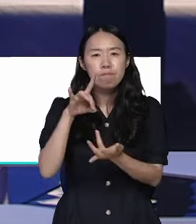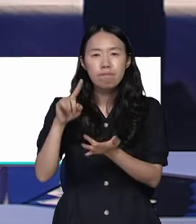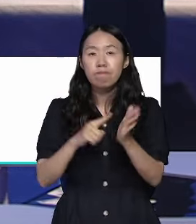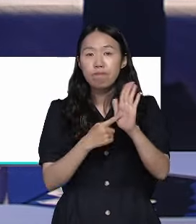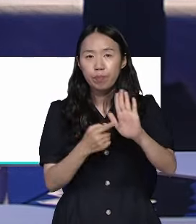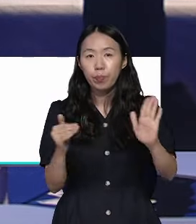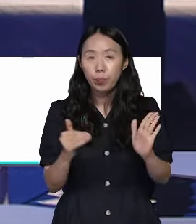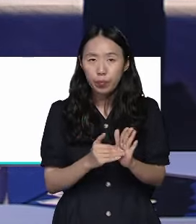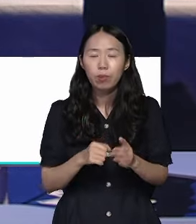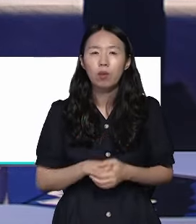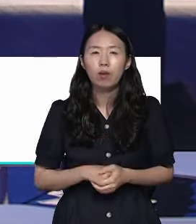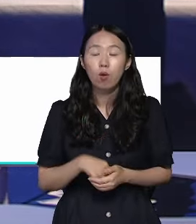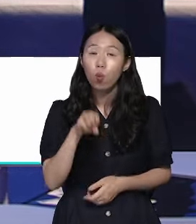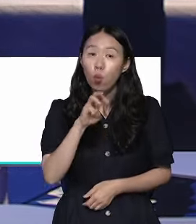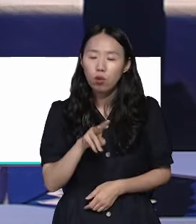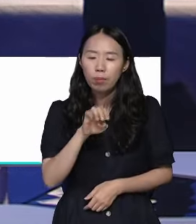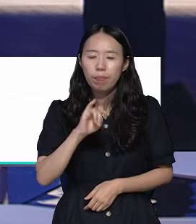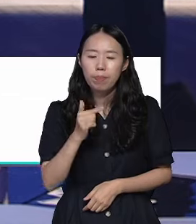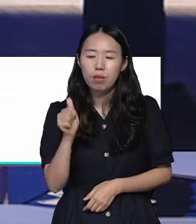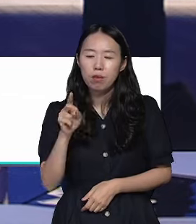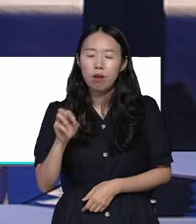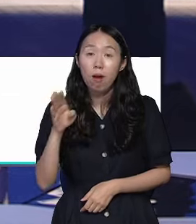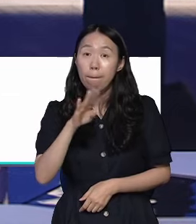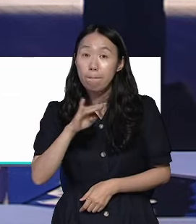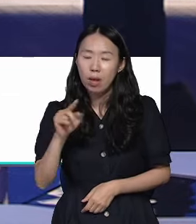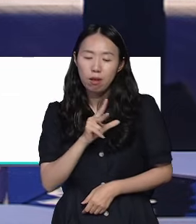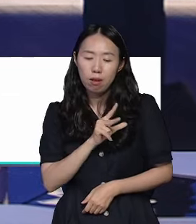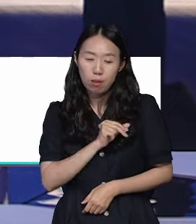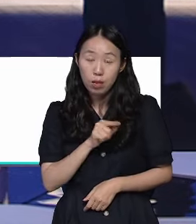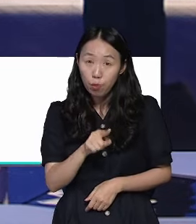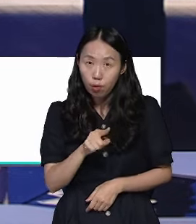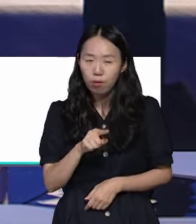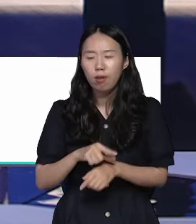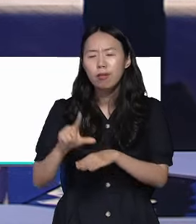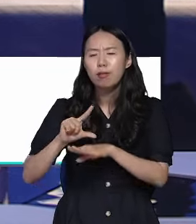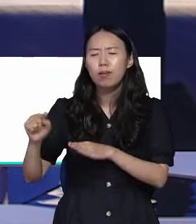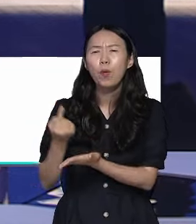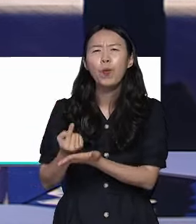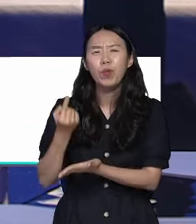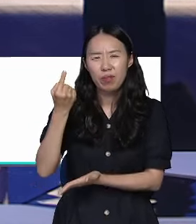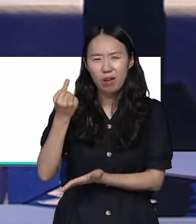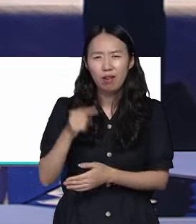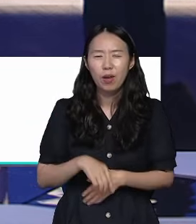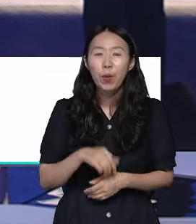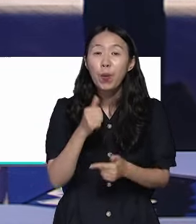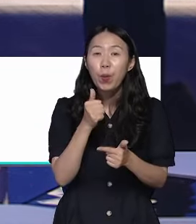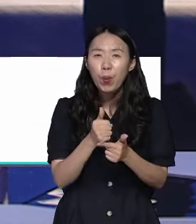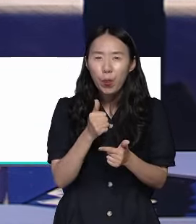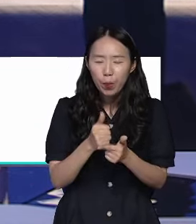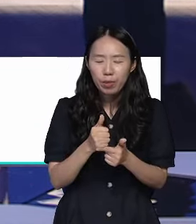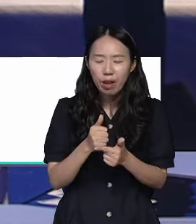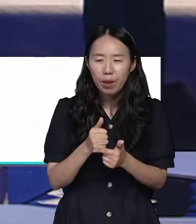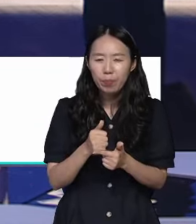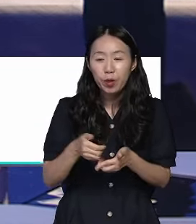발표했습니다. 광주의 민영배 의원은 유일한 비수도권 출신 후보임을 강조하며 호남 선출직 최고위원